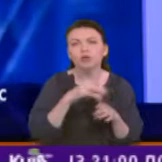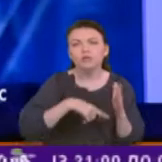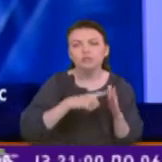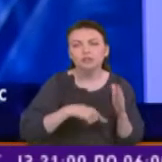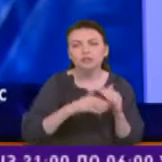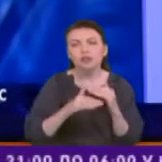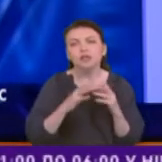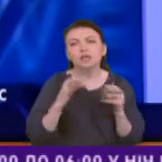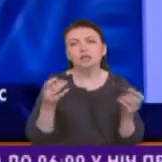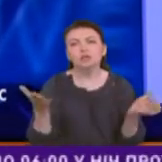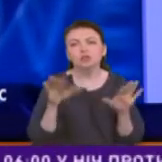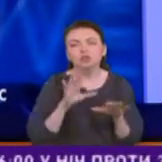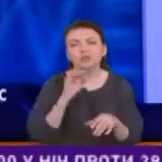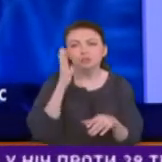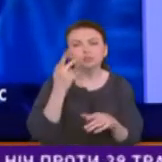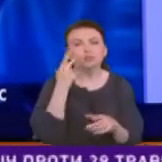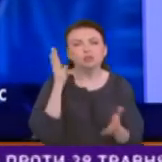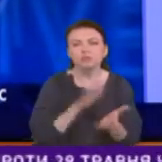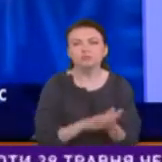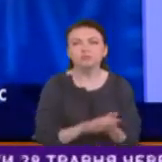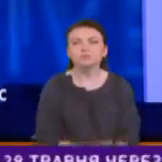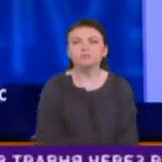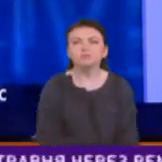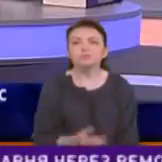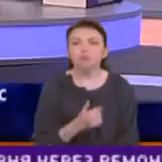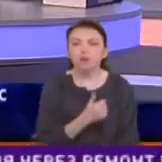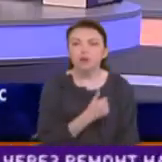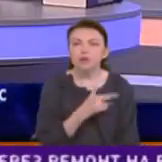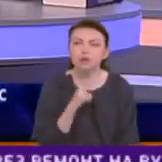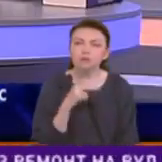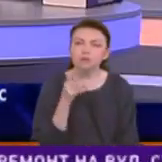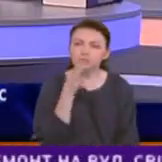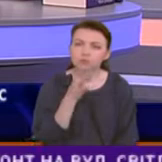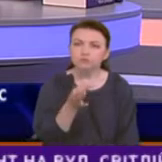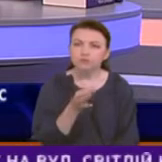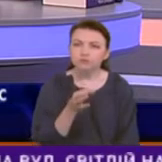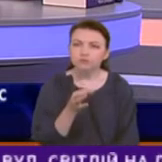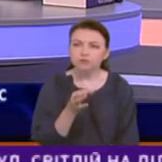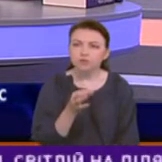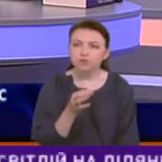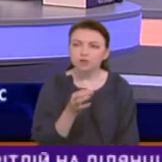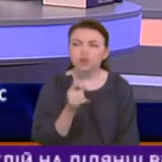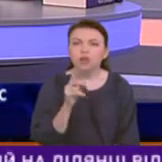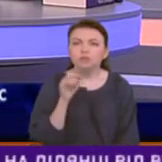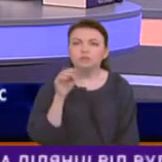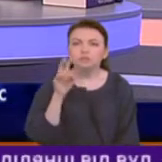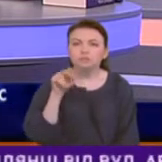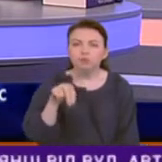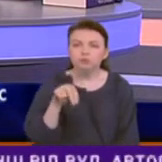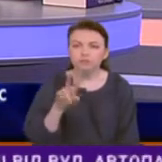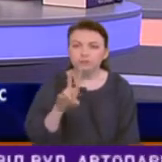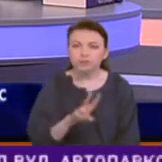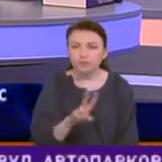тут залишаються і будуть назавжди там. Ну, я би додав, що ще все-таки церква православна, да, це все-таки містичне